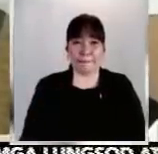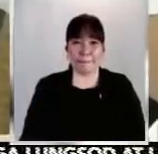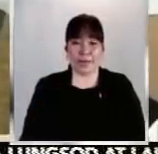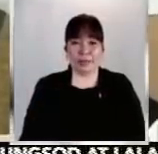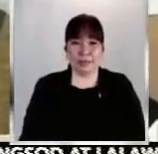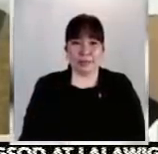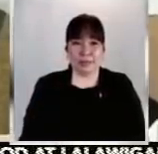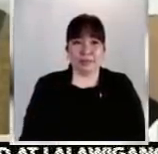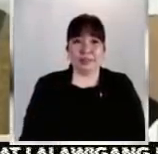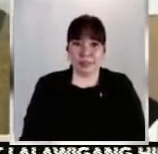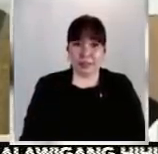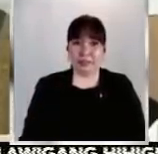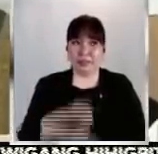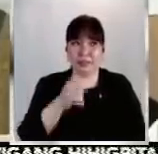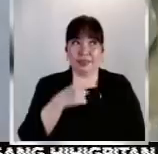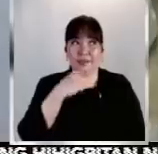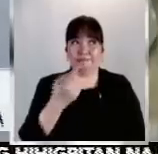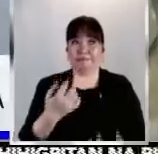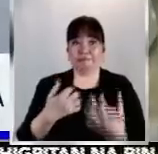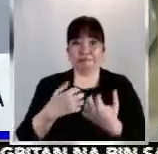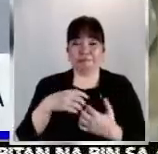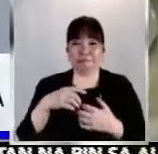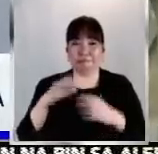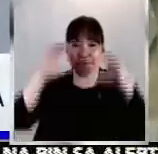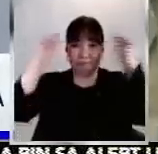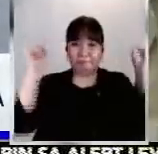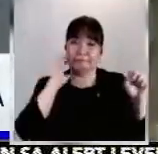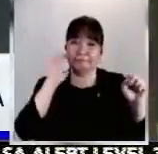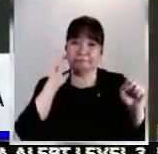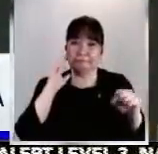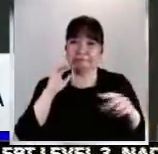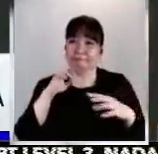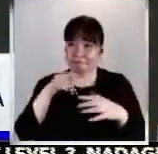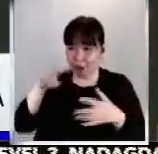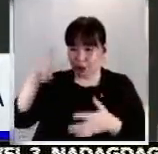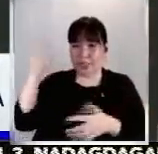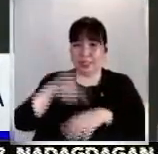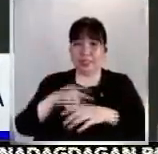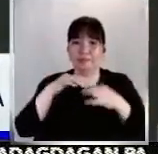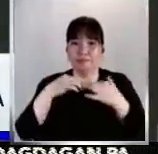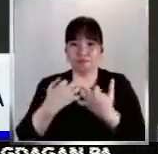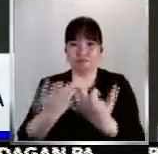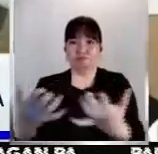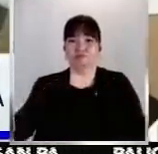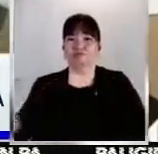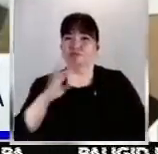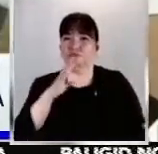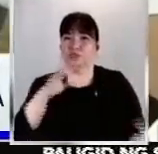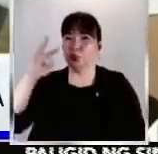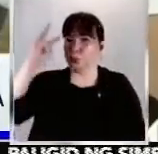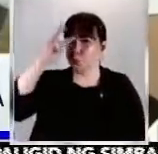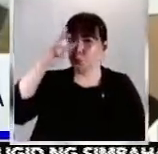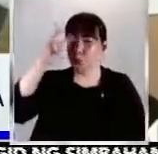Sa kanyang ikalawang Talk to the People ngayong Linggo, inihayag ng Pangulo ang pagkabahala sa patuloy na pagsipa ng mga kaso ng COVID-19. I speak